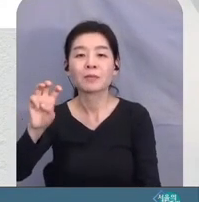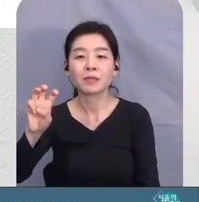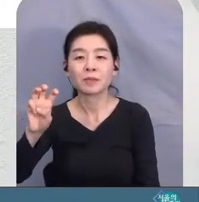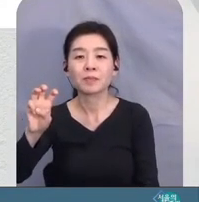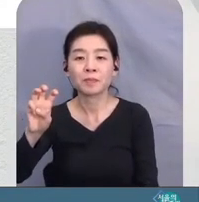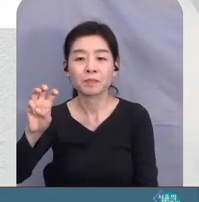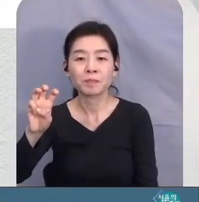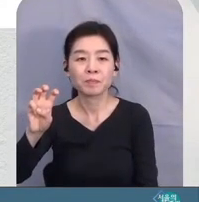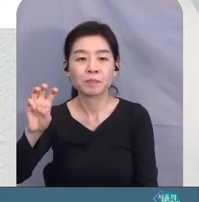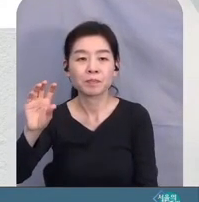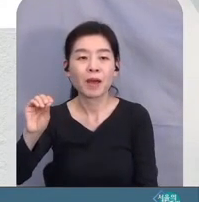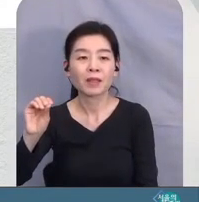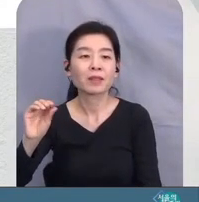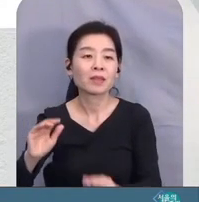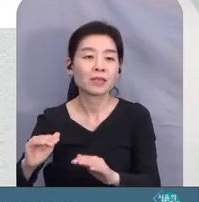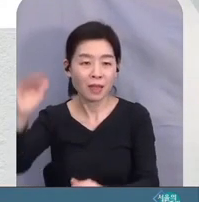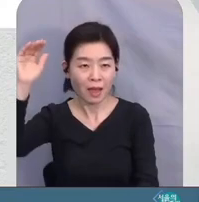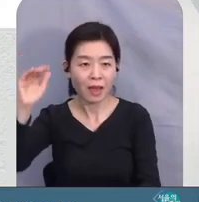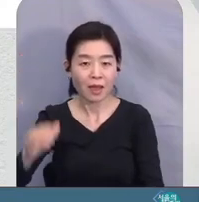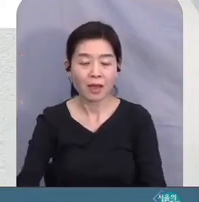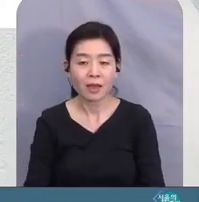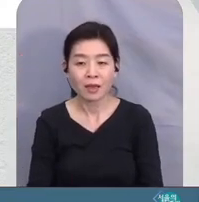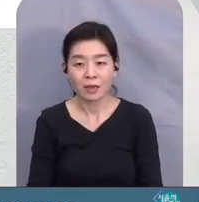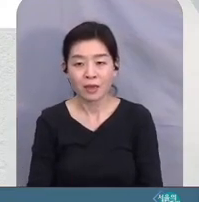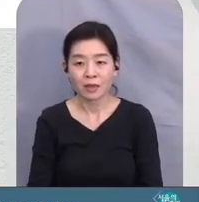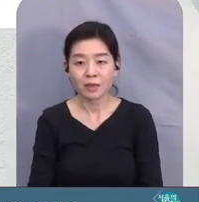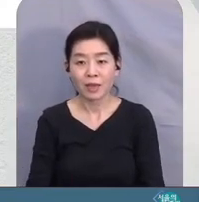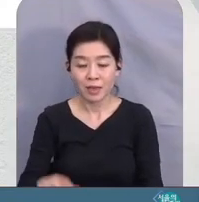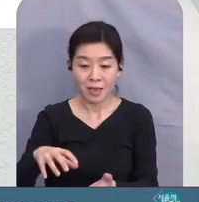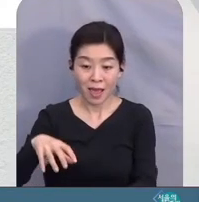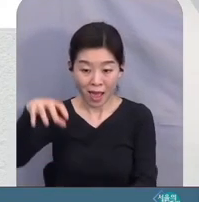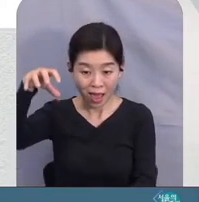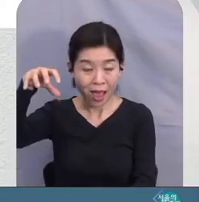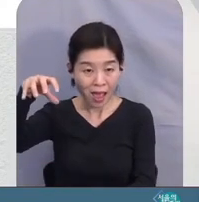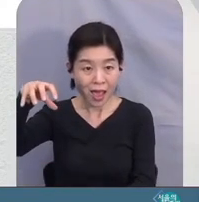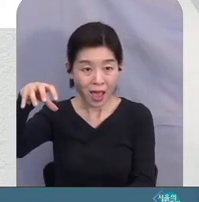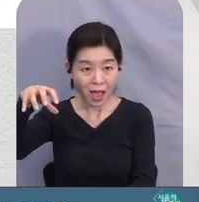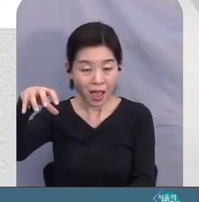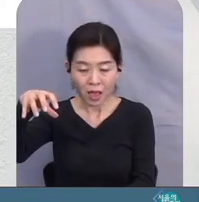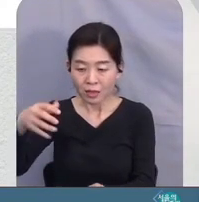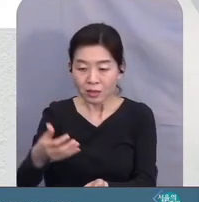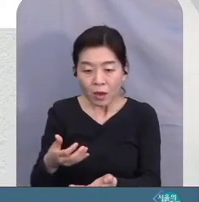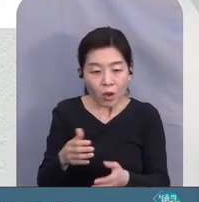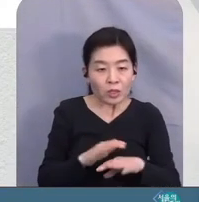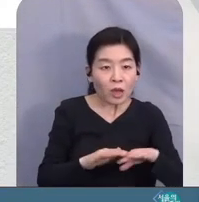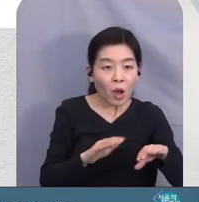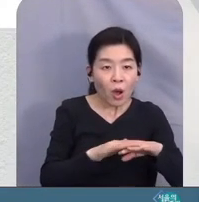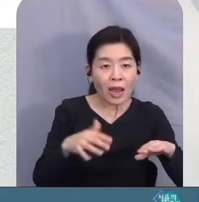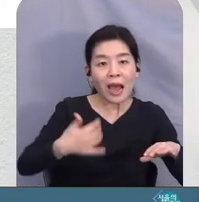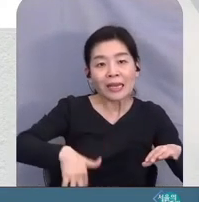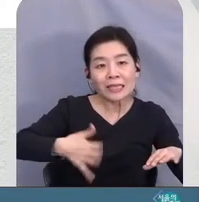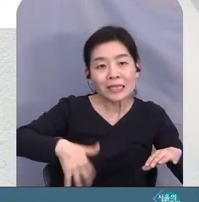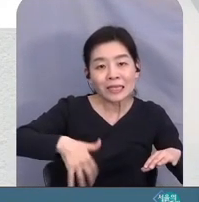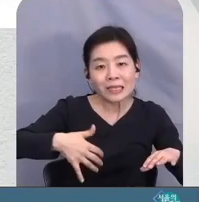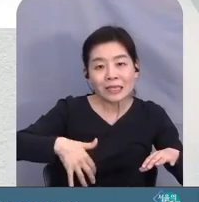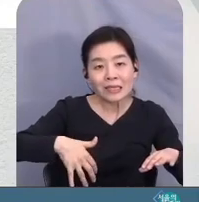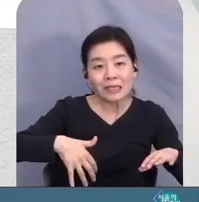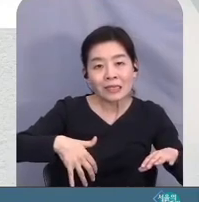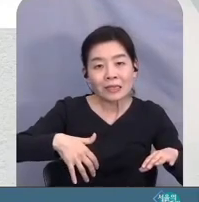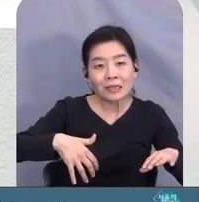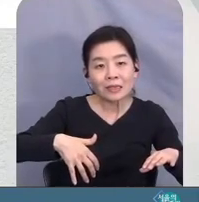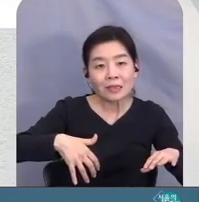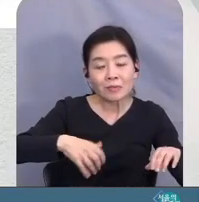중에 상당한 양이 전처리 과정도 거치지 않고 바로 들어왔을 거라고 추정이